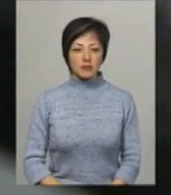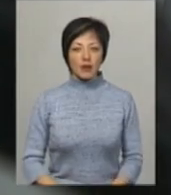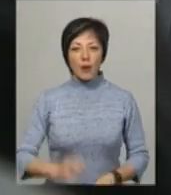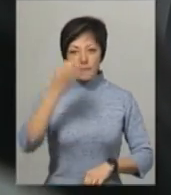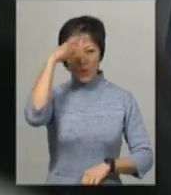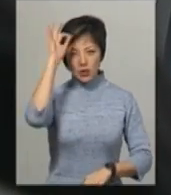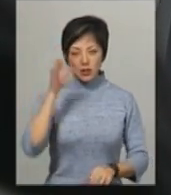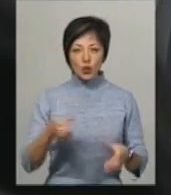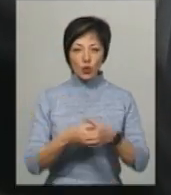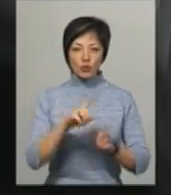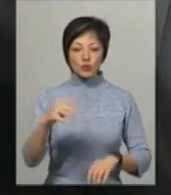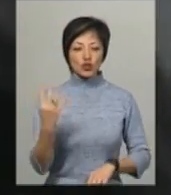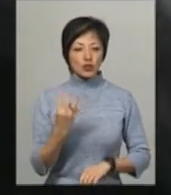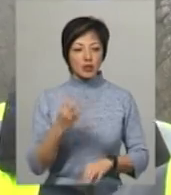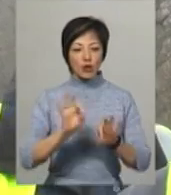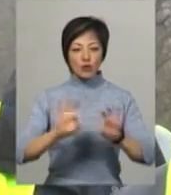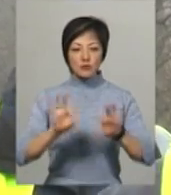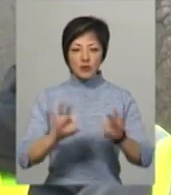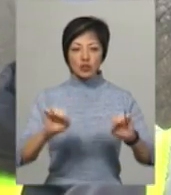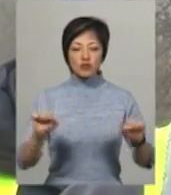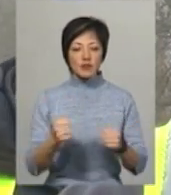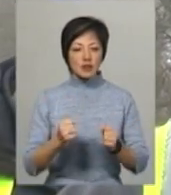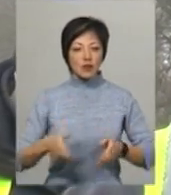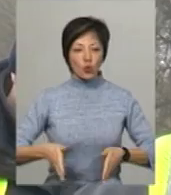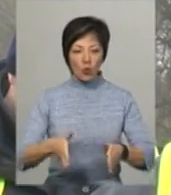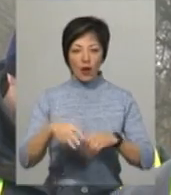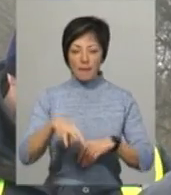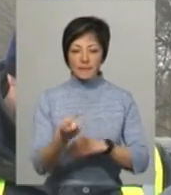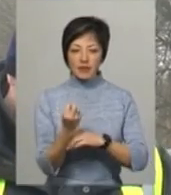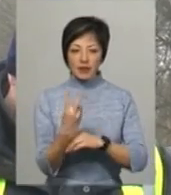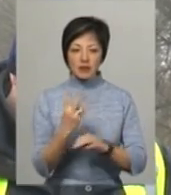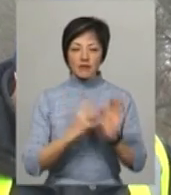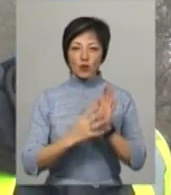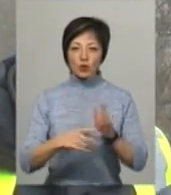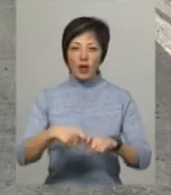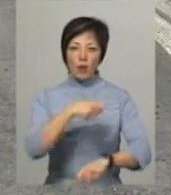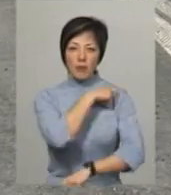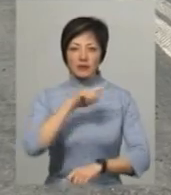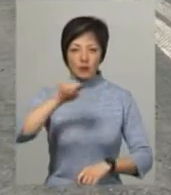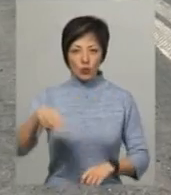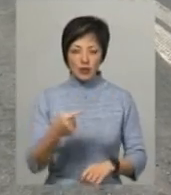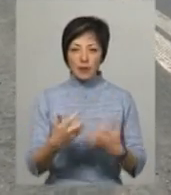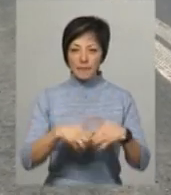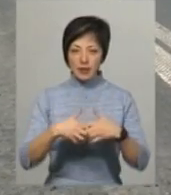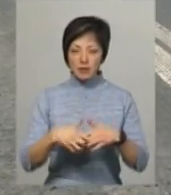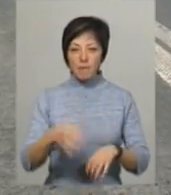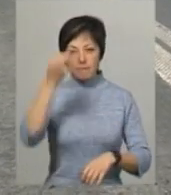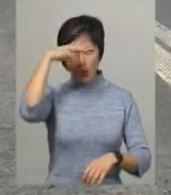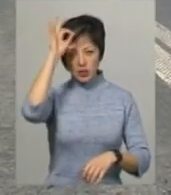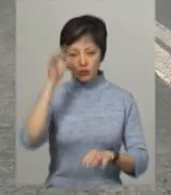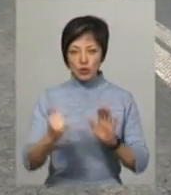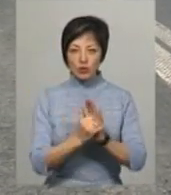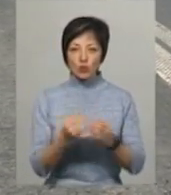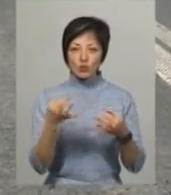Поліцейський роти номер 4 Юрій Сухорап розповідає, швидкість на автодорозі М-12 – 90 км за годину. На приладі TrueCam поліцейські